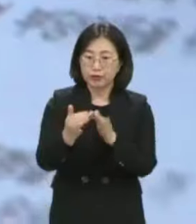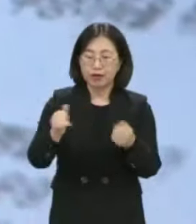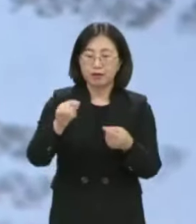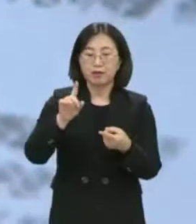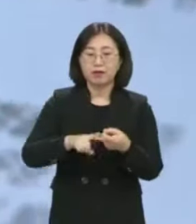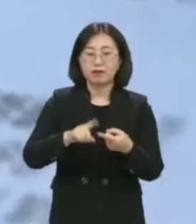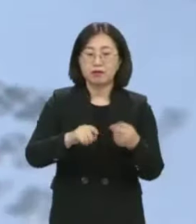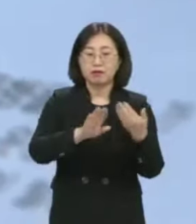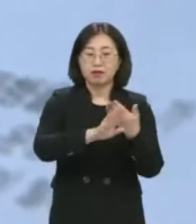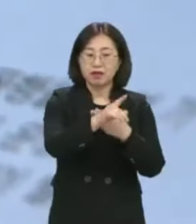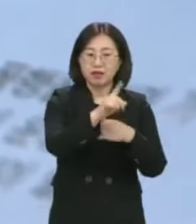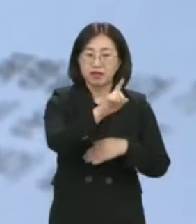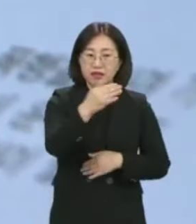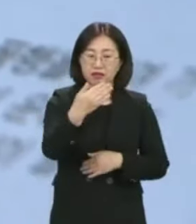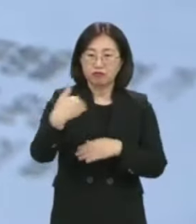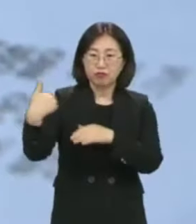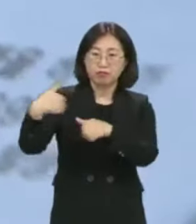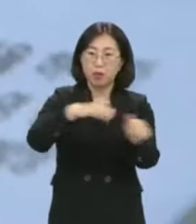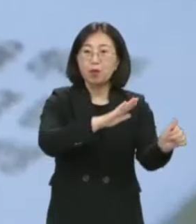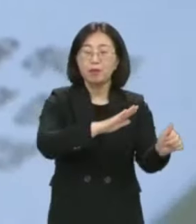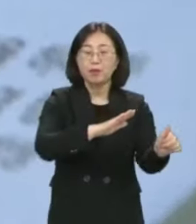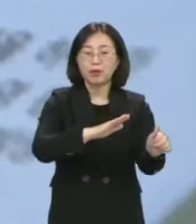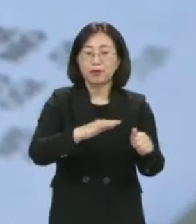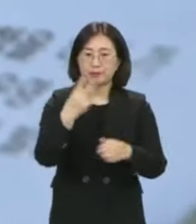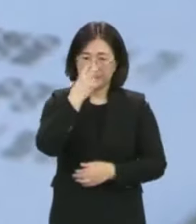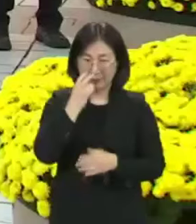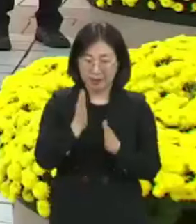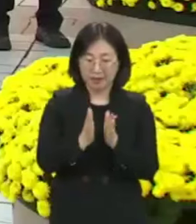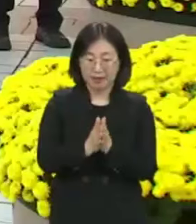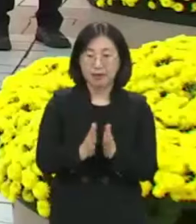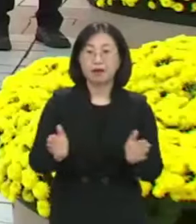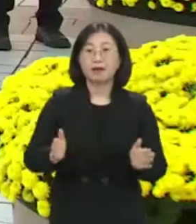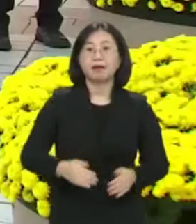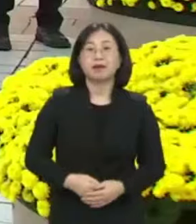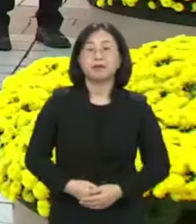간부를 다른 소방서로 인사 조치 않은 한편 감찰에